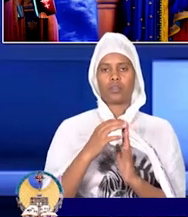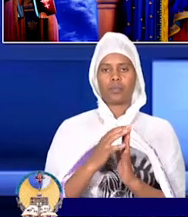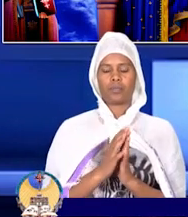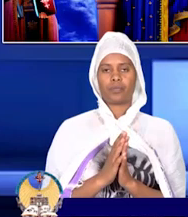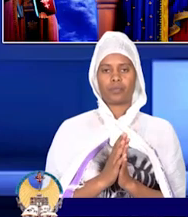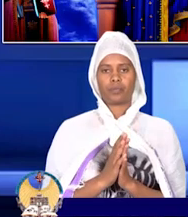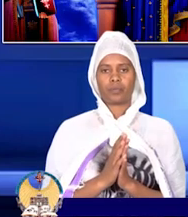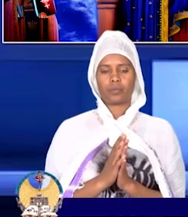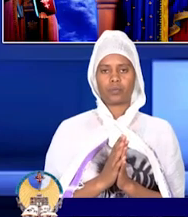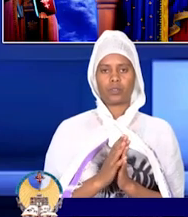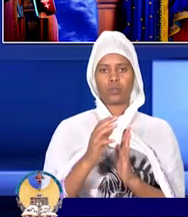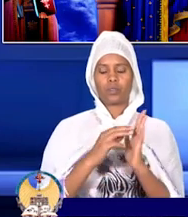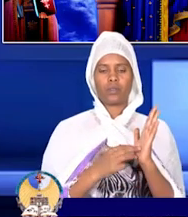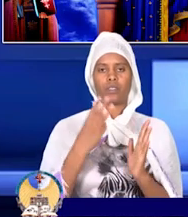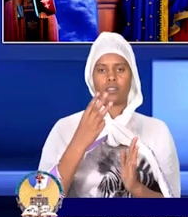3 ቁጥሪ